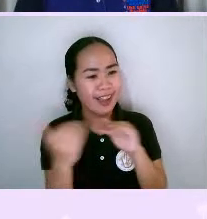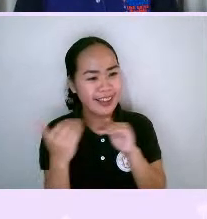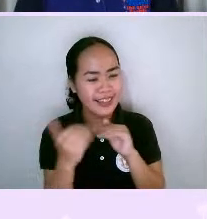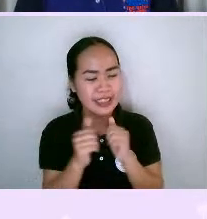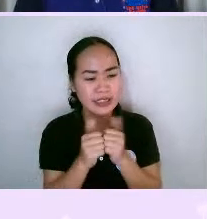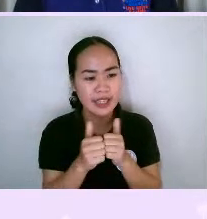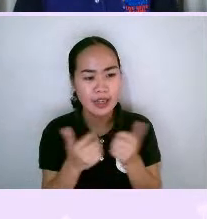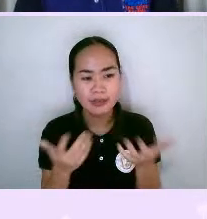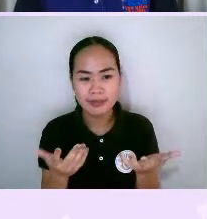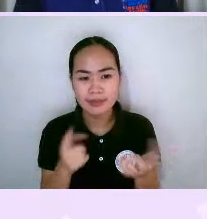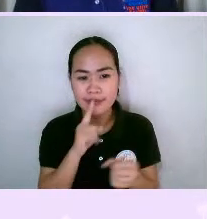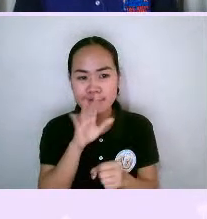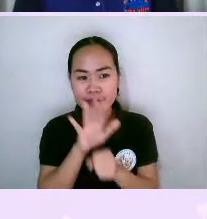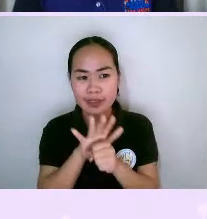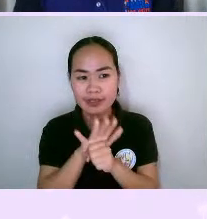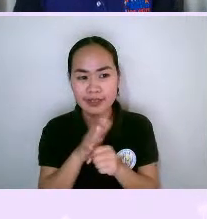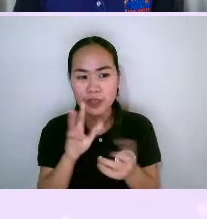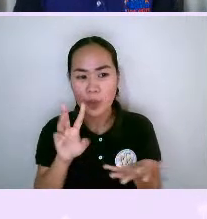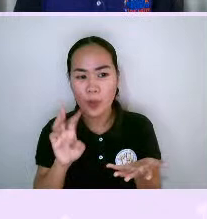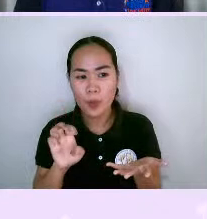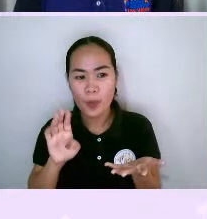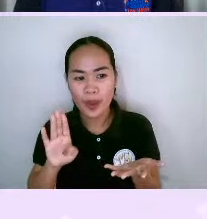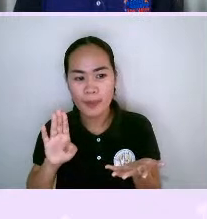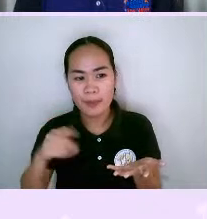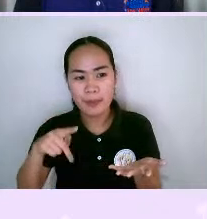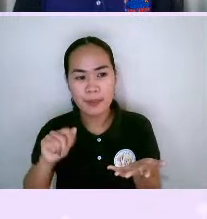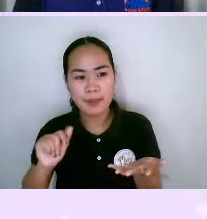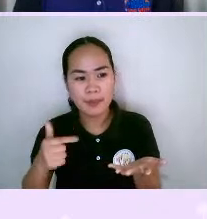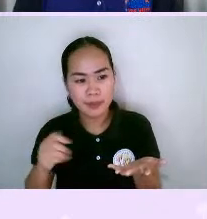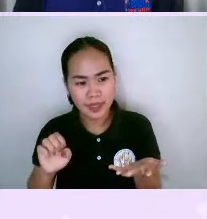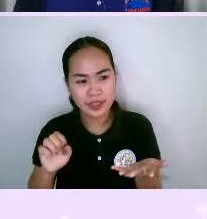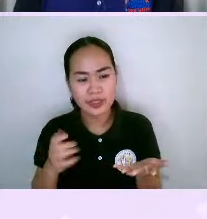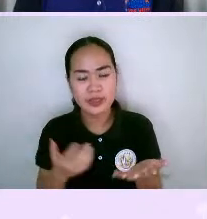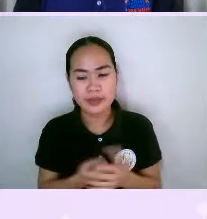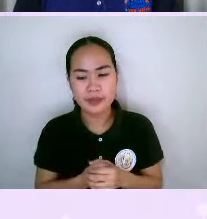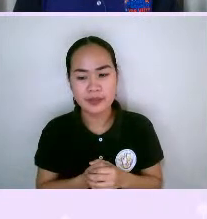to our commitment webpage. Punta lang po tayo sa ating